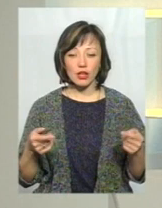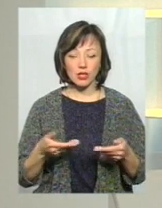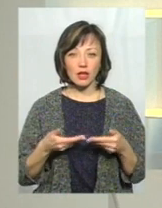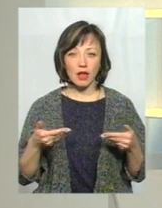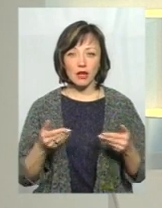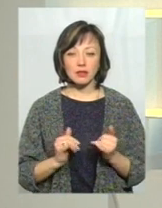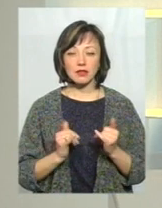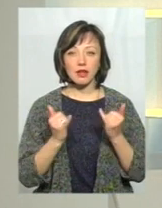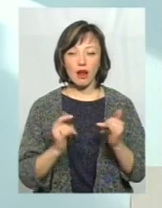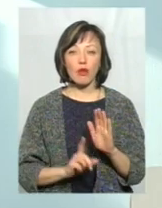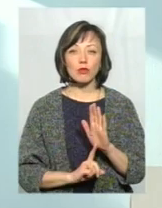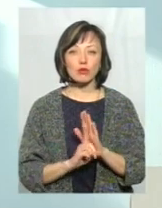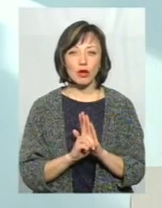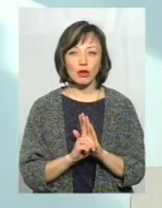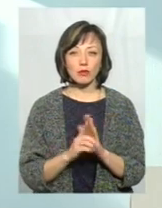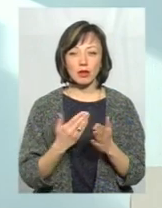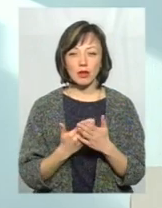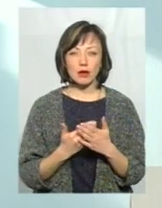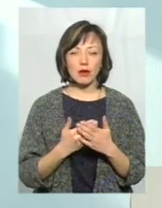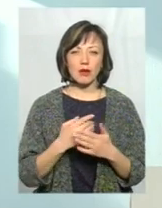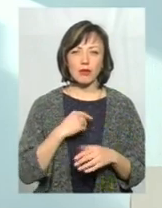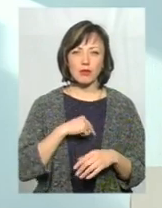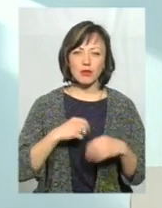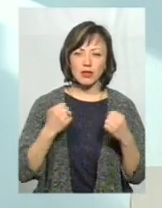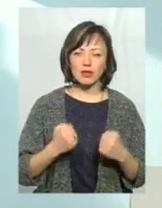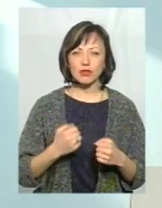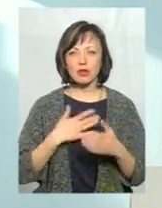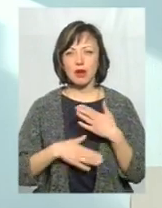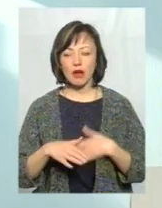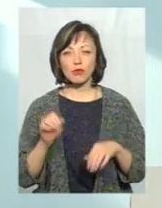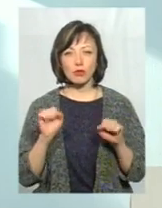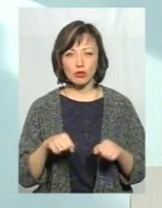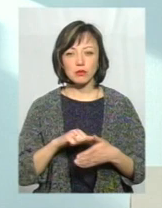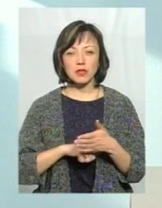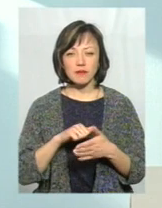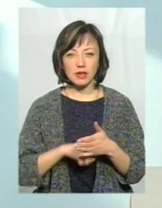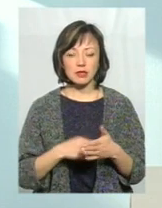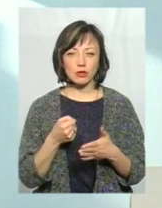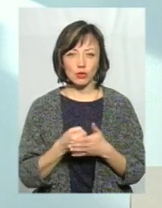для початку там можуть пригнічувати, можуть радувати, вони можуть привести до